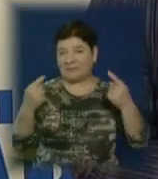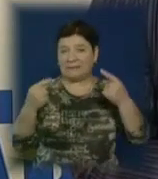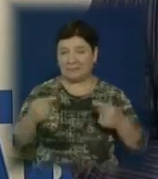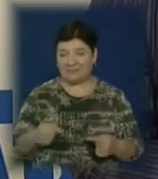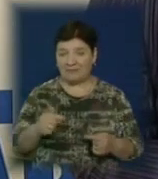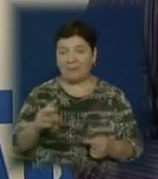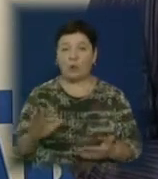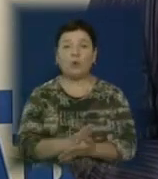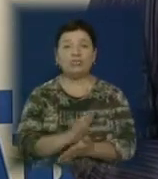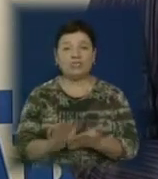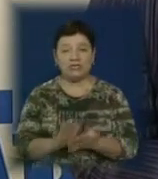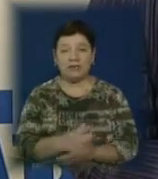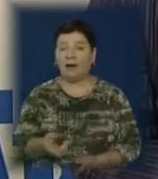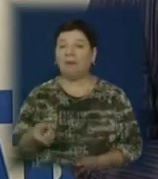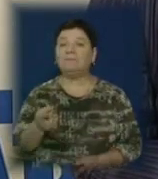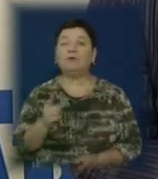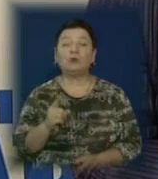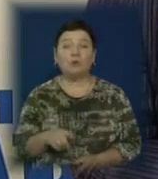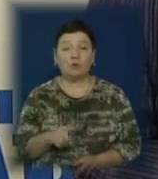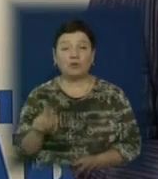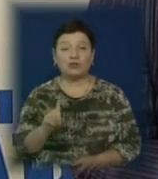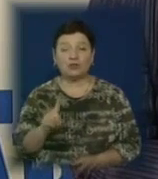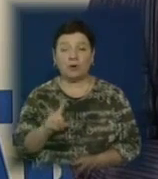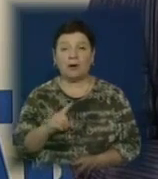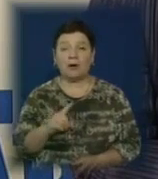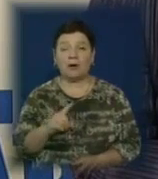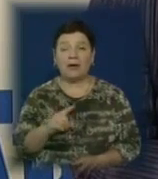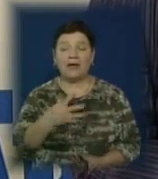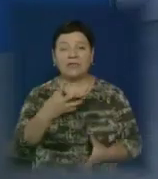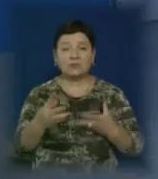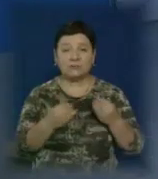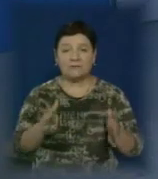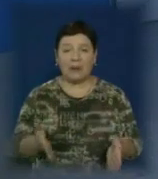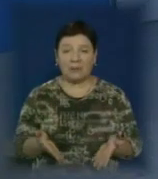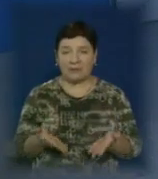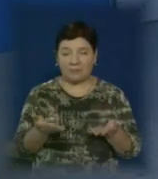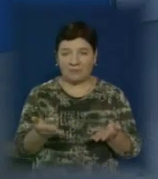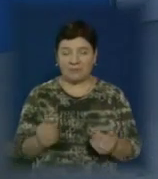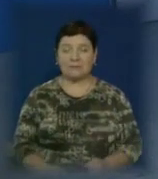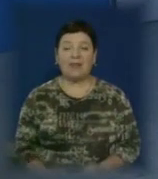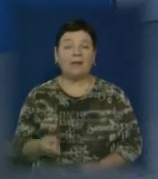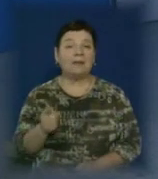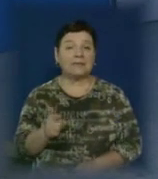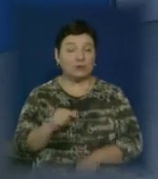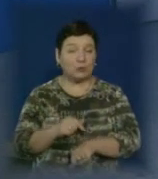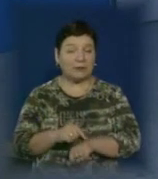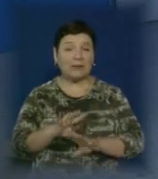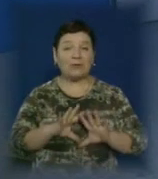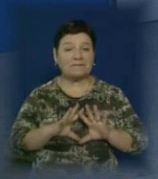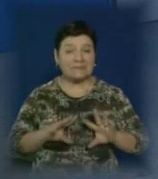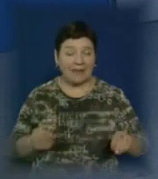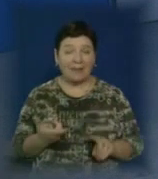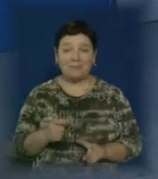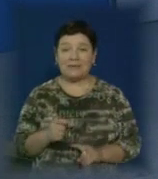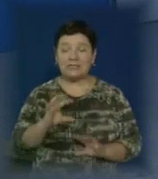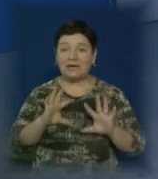і очищення від того, що штучно підтримувалося. На цю годину у нас все. Більше